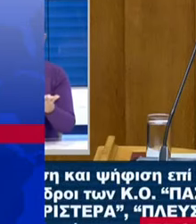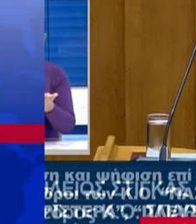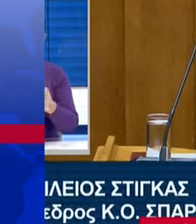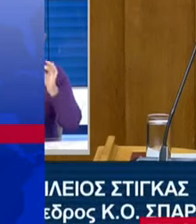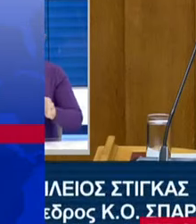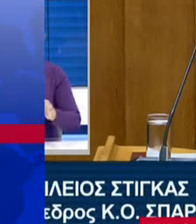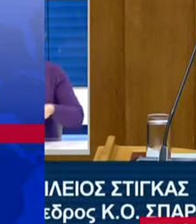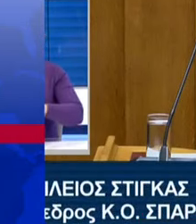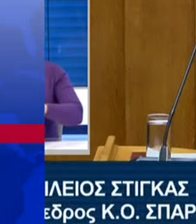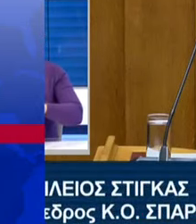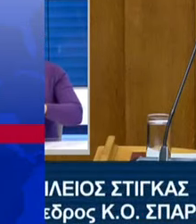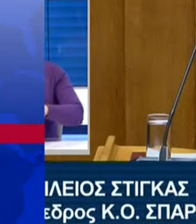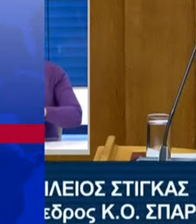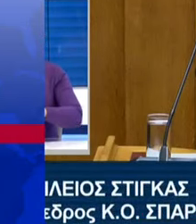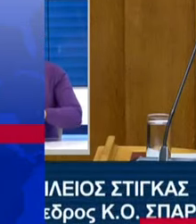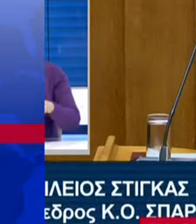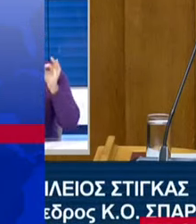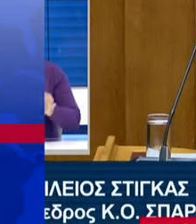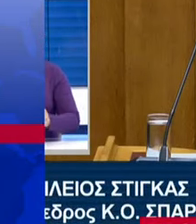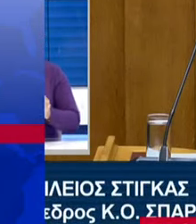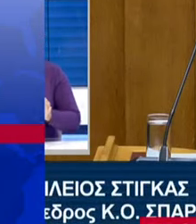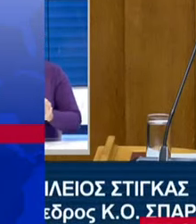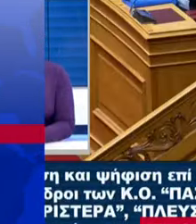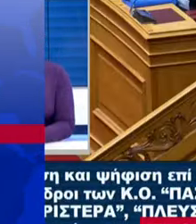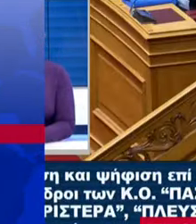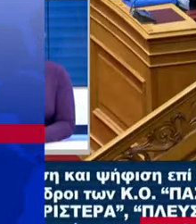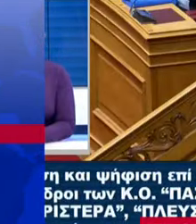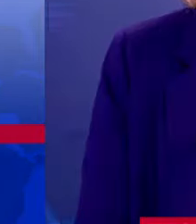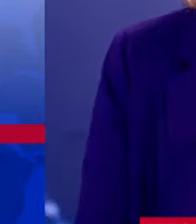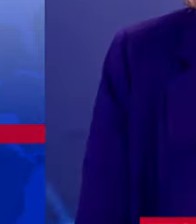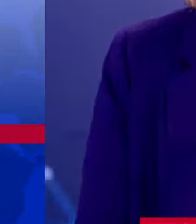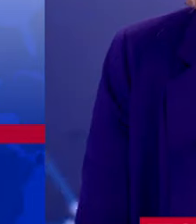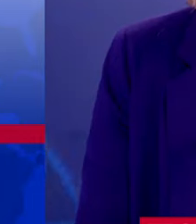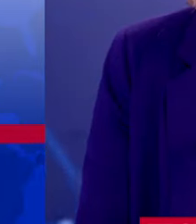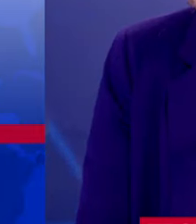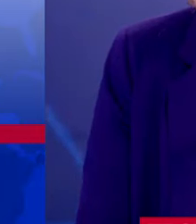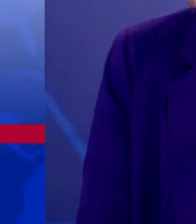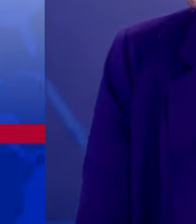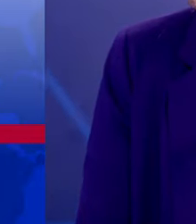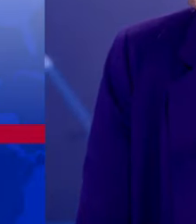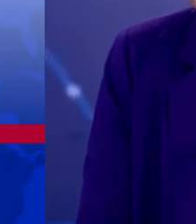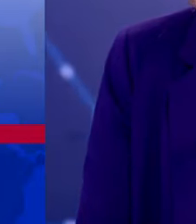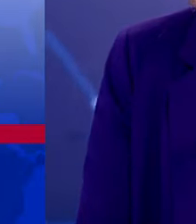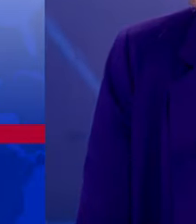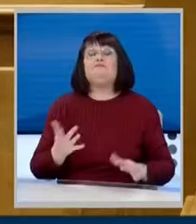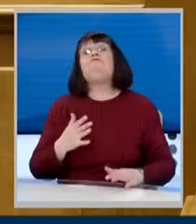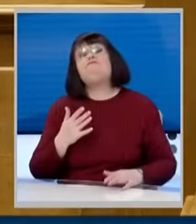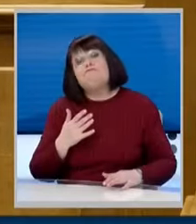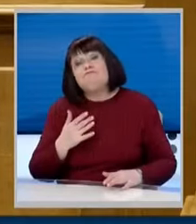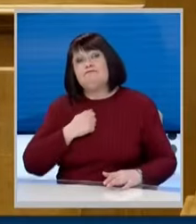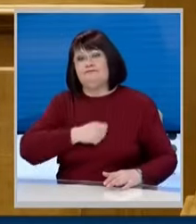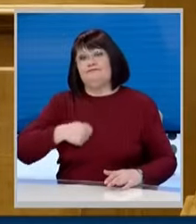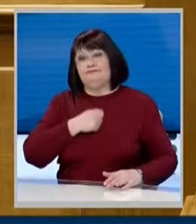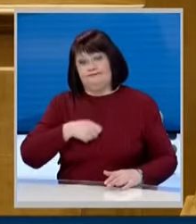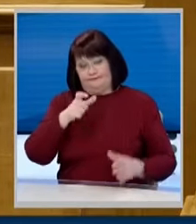στις 10 αναμένεται η ονομαστική ψηφοφορία επί της προστάσεως δυσπιστίας κατά της κυβέρνησης. Θα ακούσουμε αποσπάσματα. Σε ευχαριστώ πολύ. Αυτή